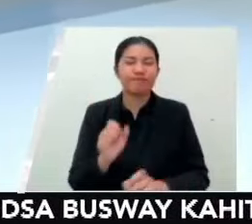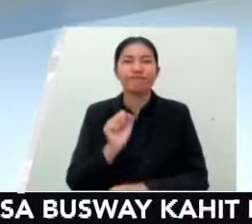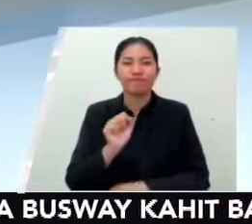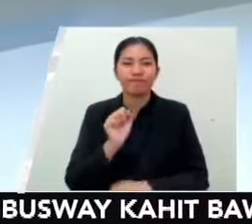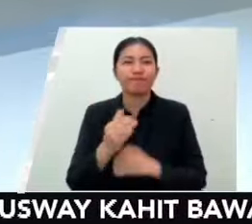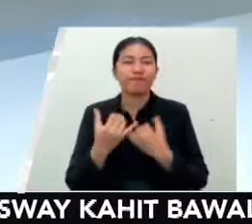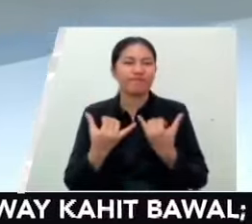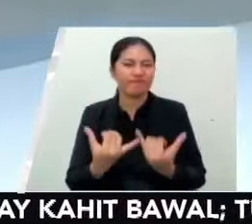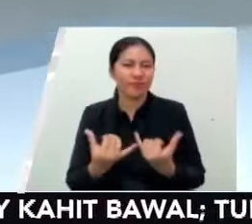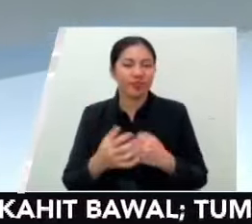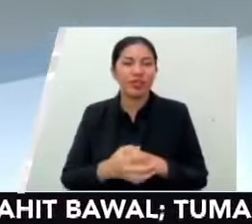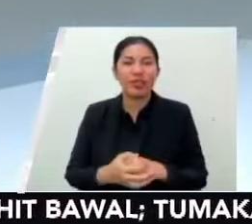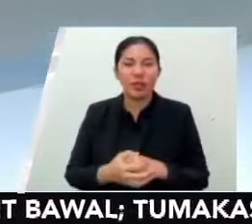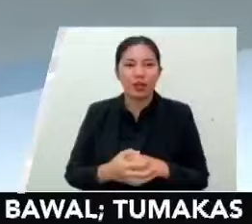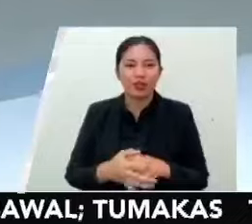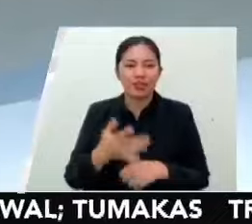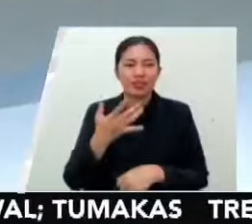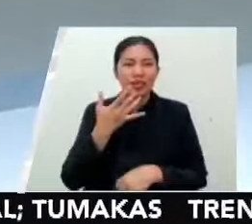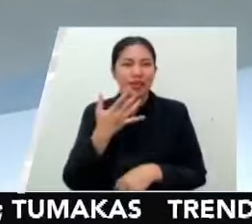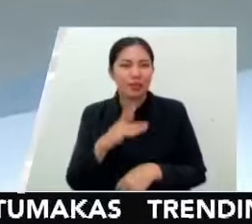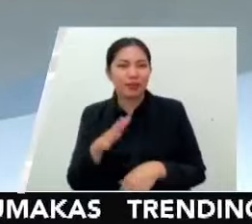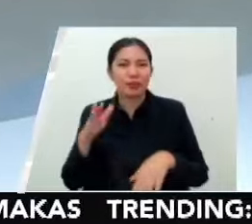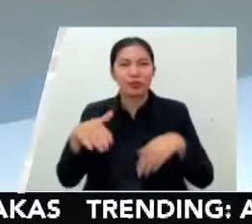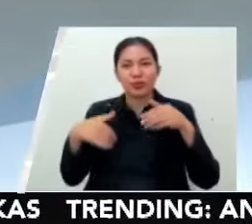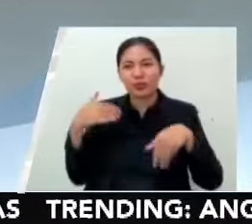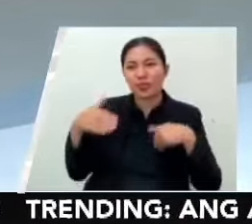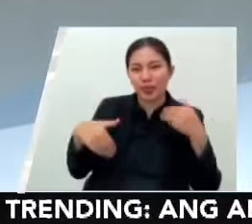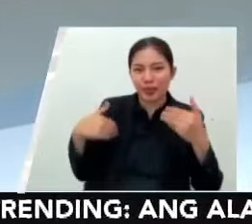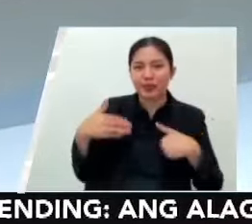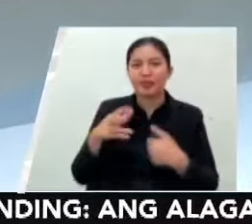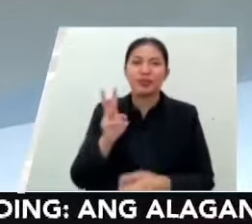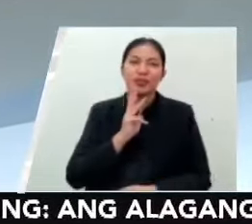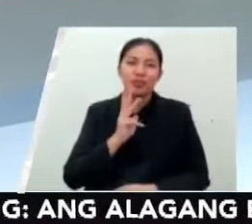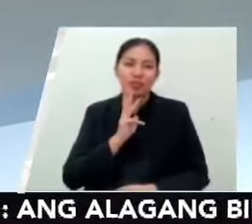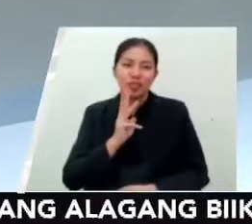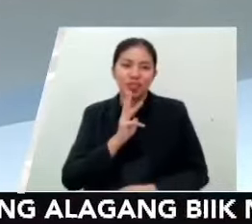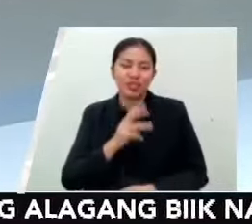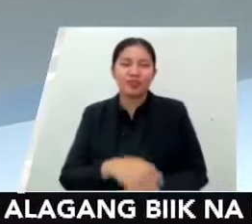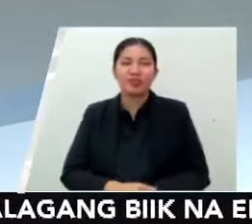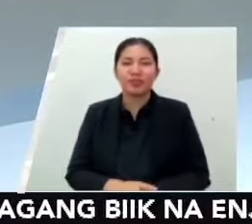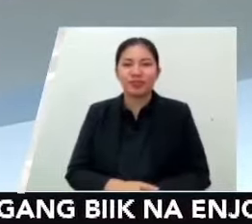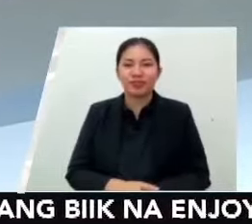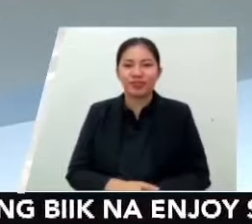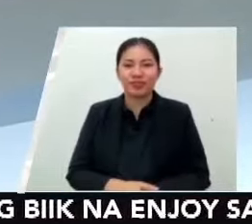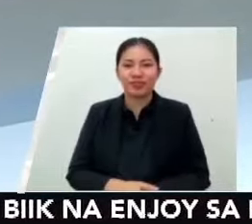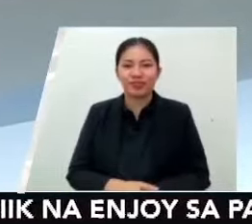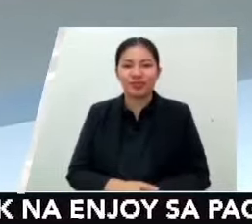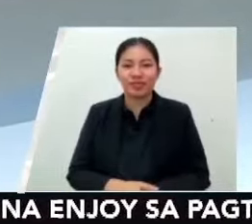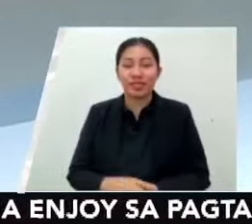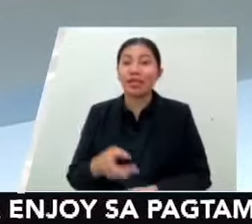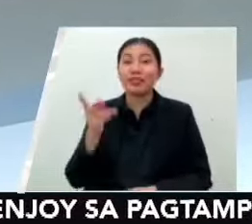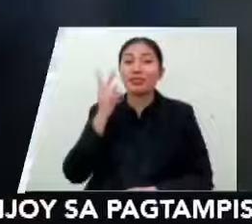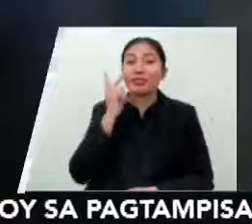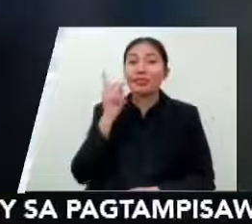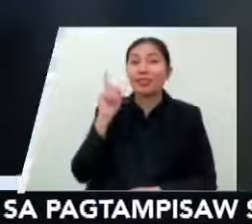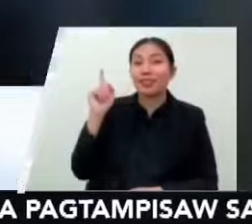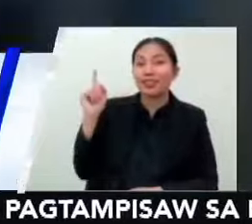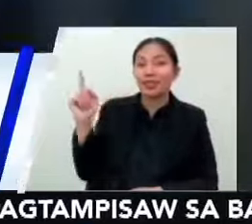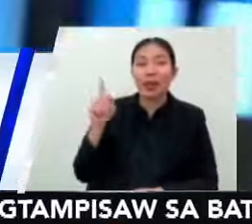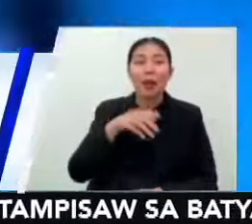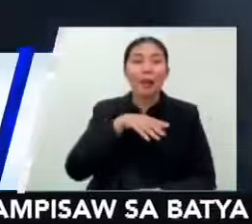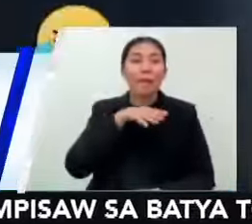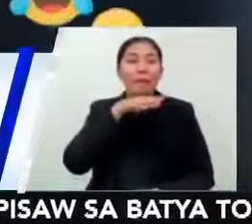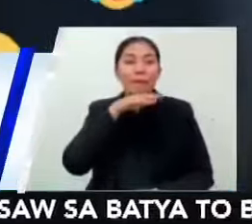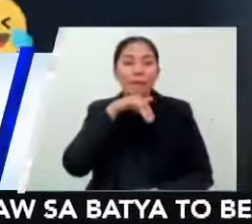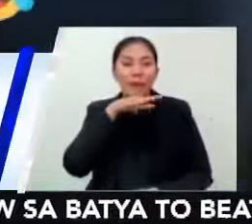talagang magbabad sa tubig! Eh ano pang hinihintay nyo? Eh pahuhuli ba kayo sa isang pig pet sa Cebu? Aba,